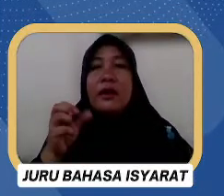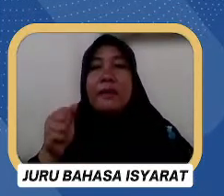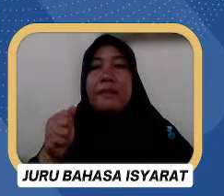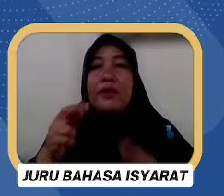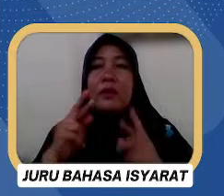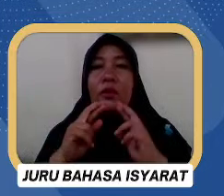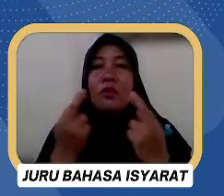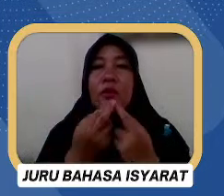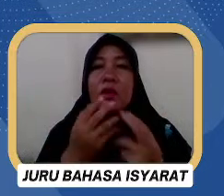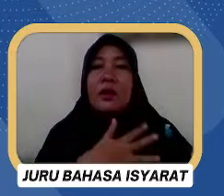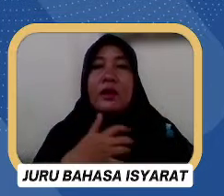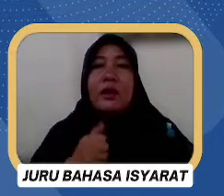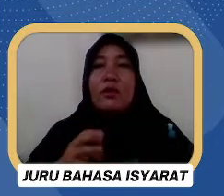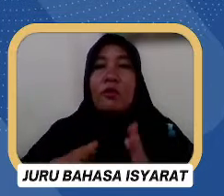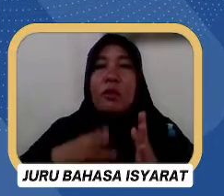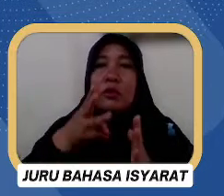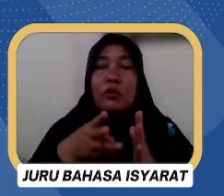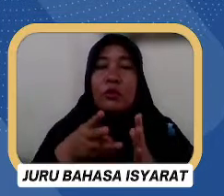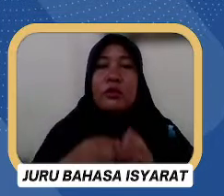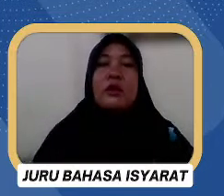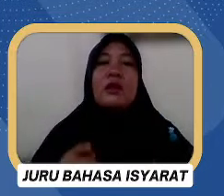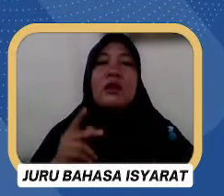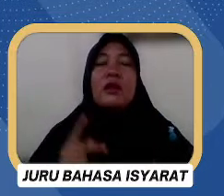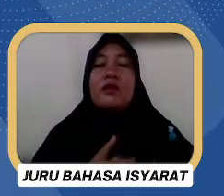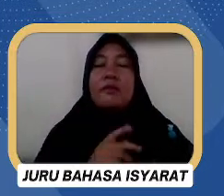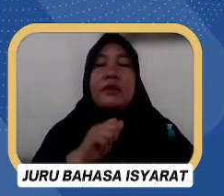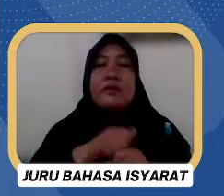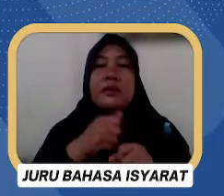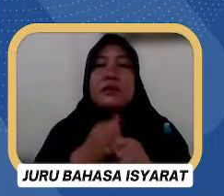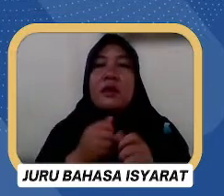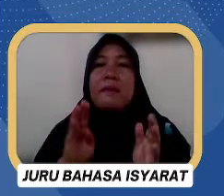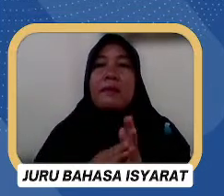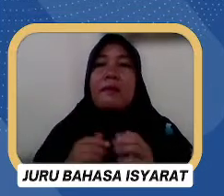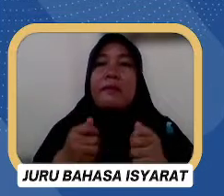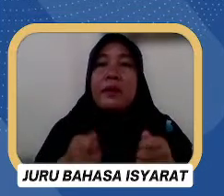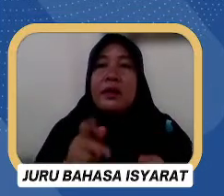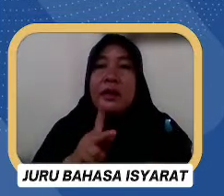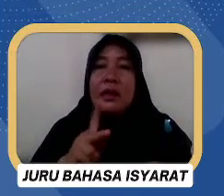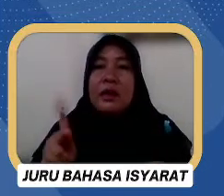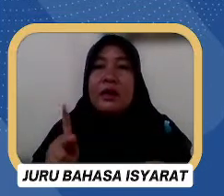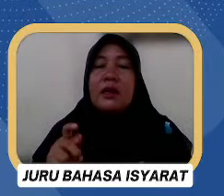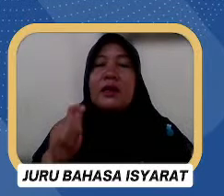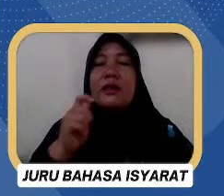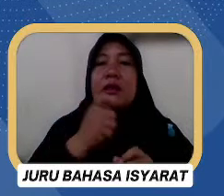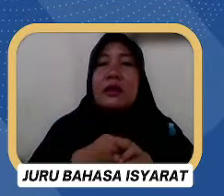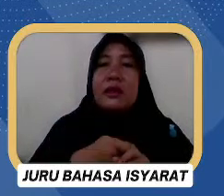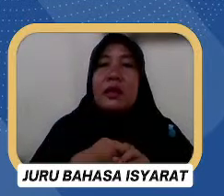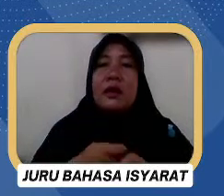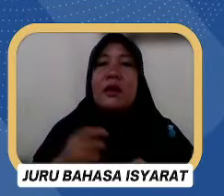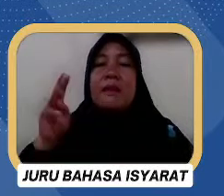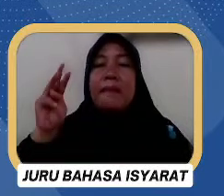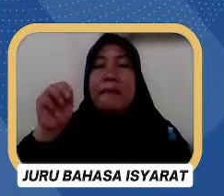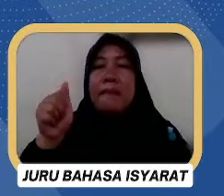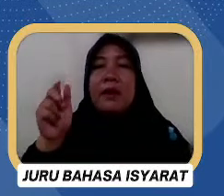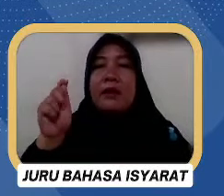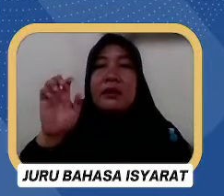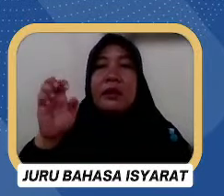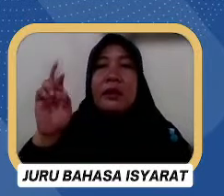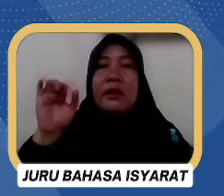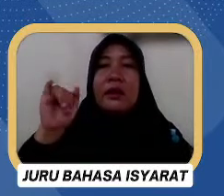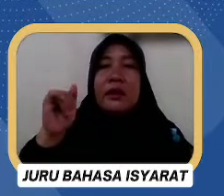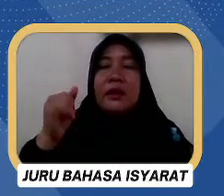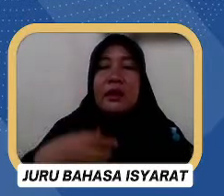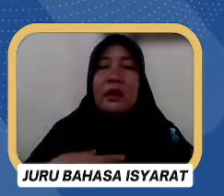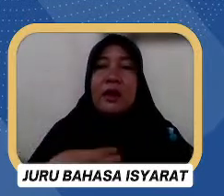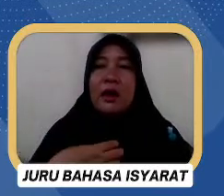memberikan materi yang berkaitan dengan hak dan tanggung jawab di ruang digital.